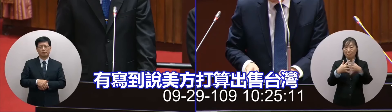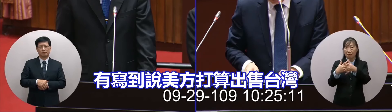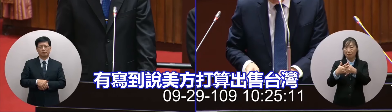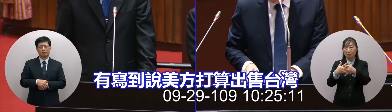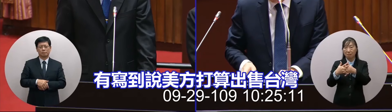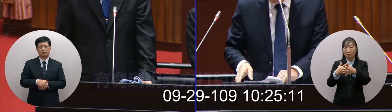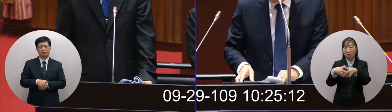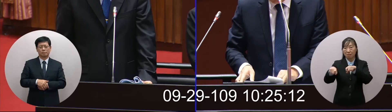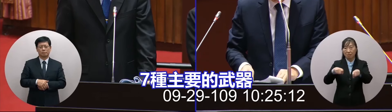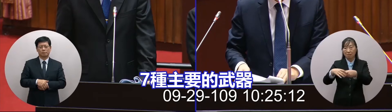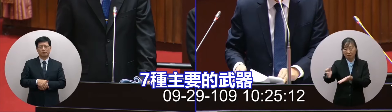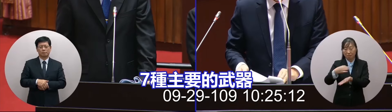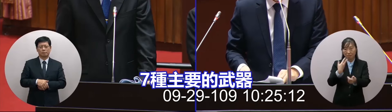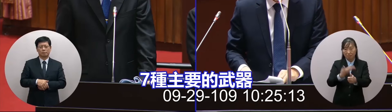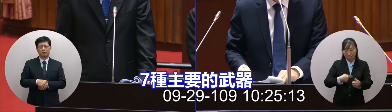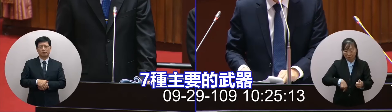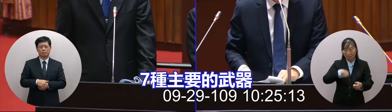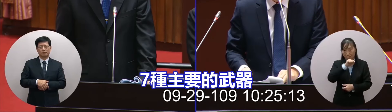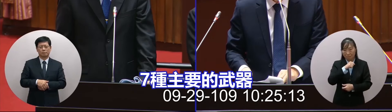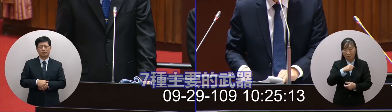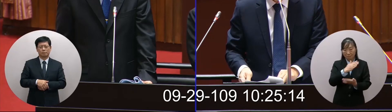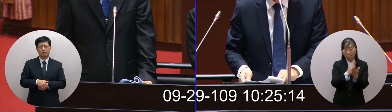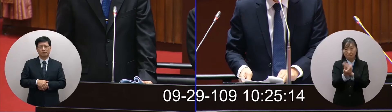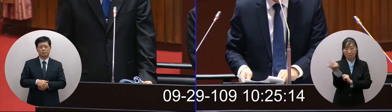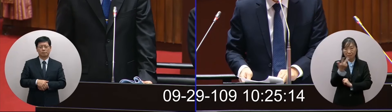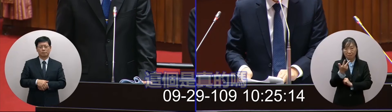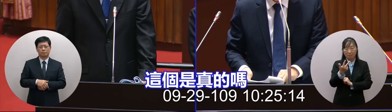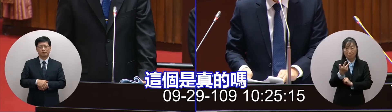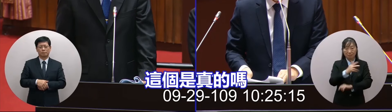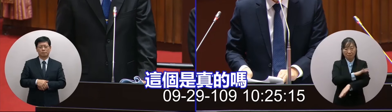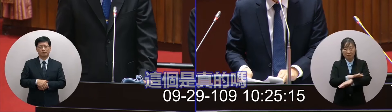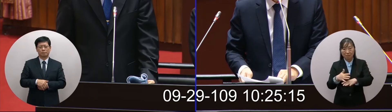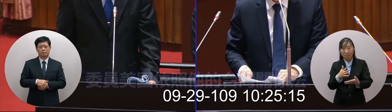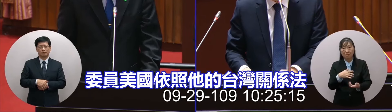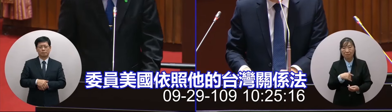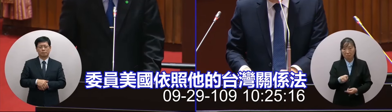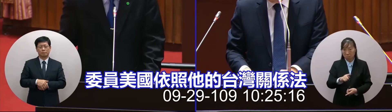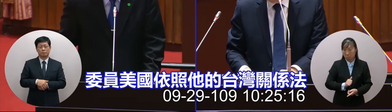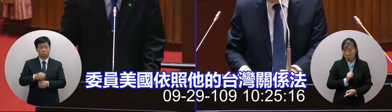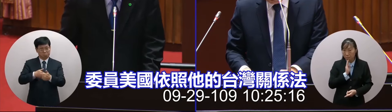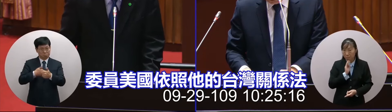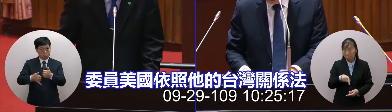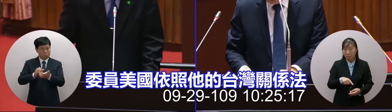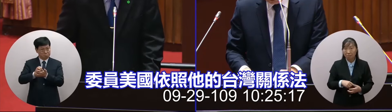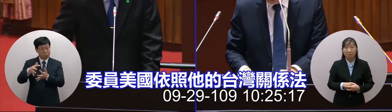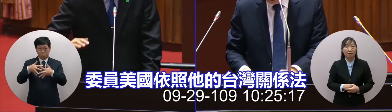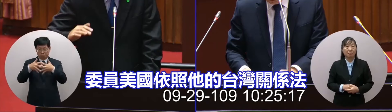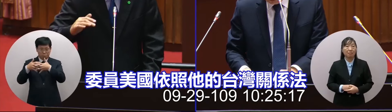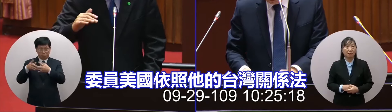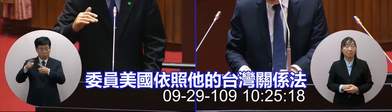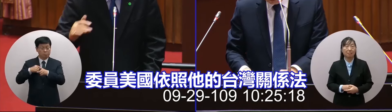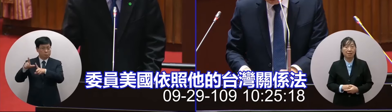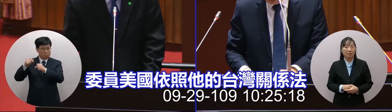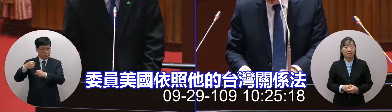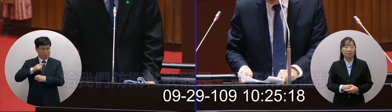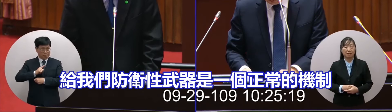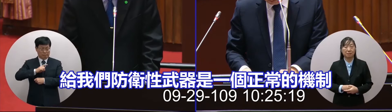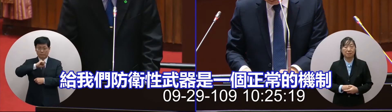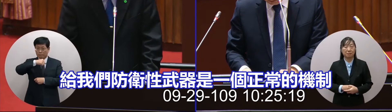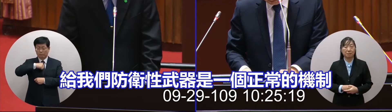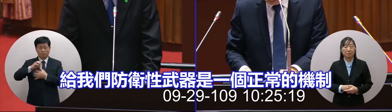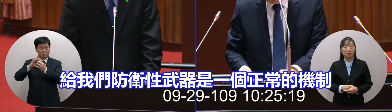出售台湾七种主要的武器，这个是真的吗？ 委员，美国依照他的台湾